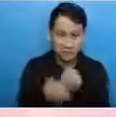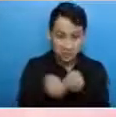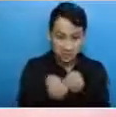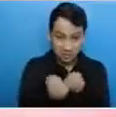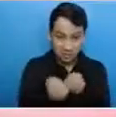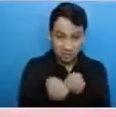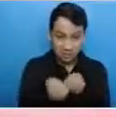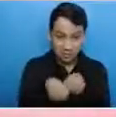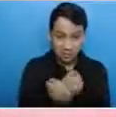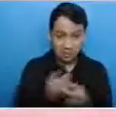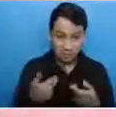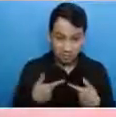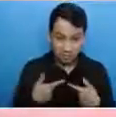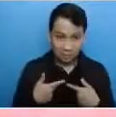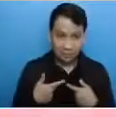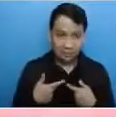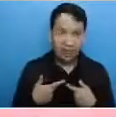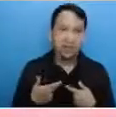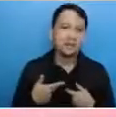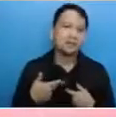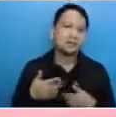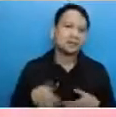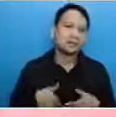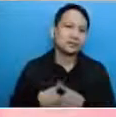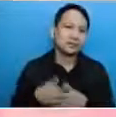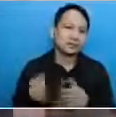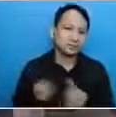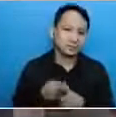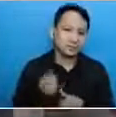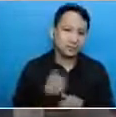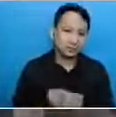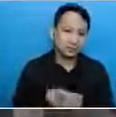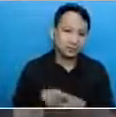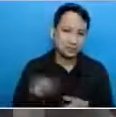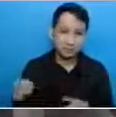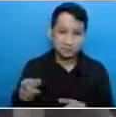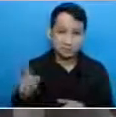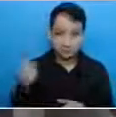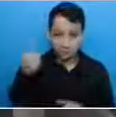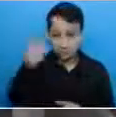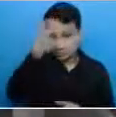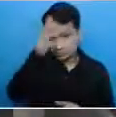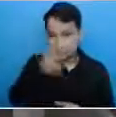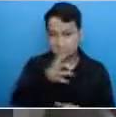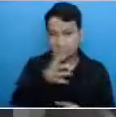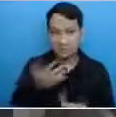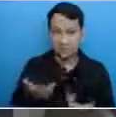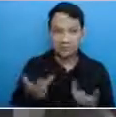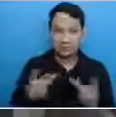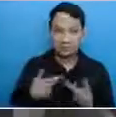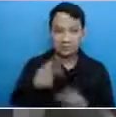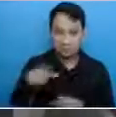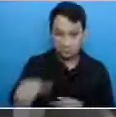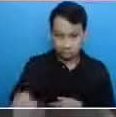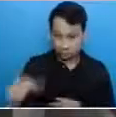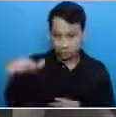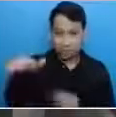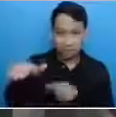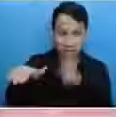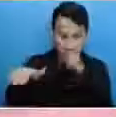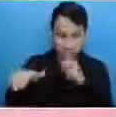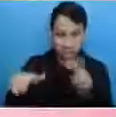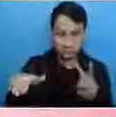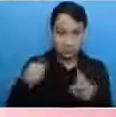po. Alright. Tanong ko lang. Ano gusto niyong ipatawag sa inyo ng baby niyo o magiging mga baby